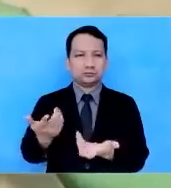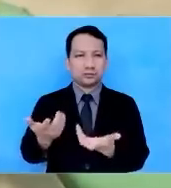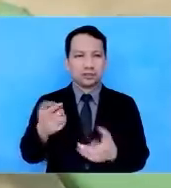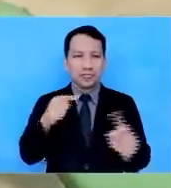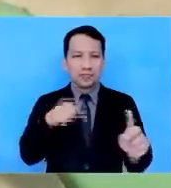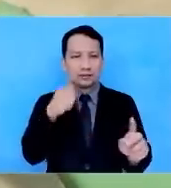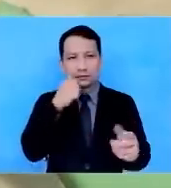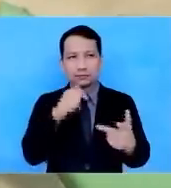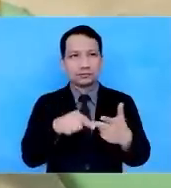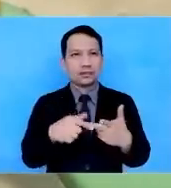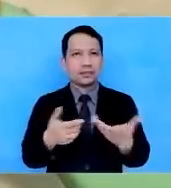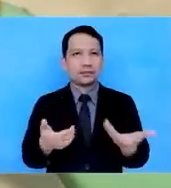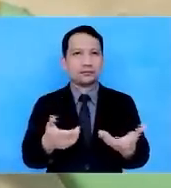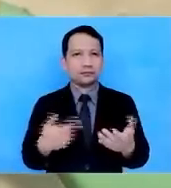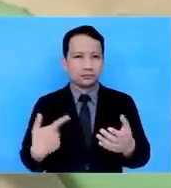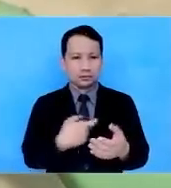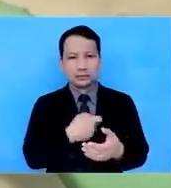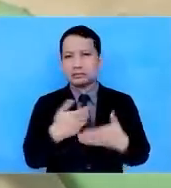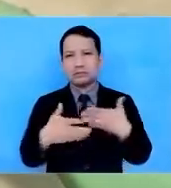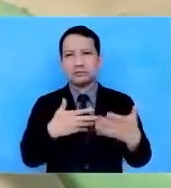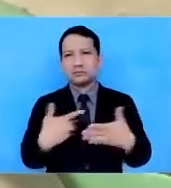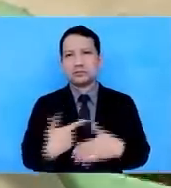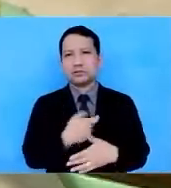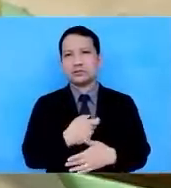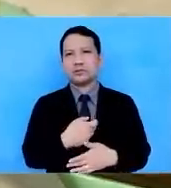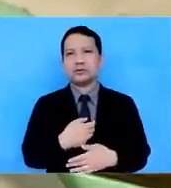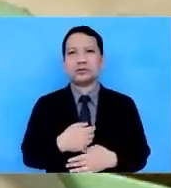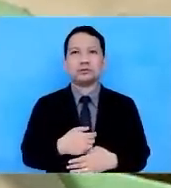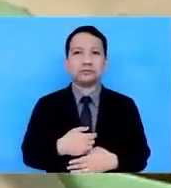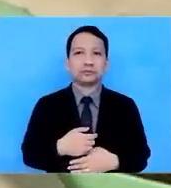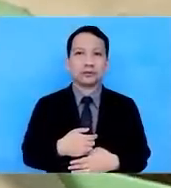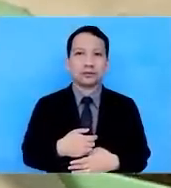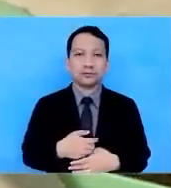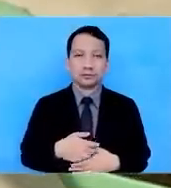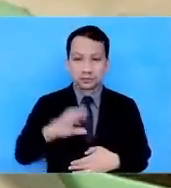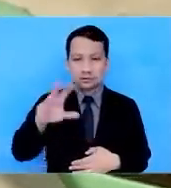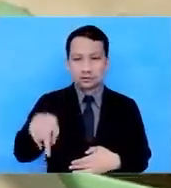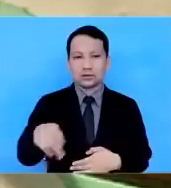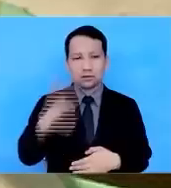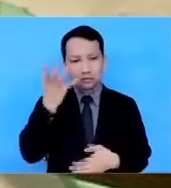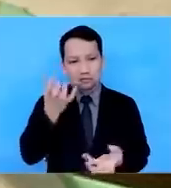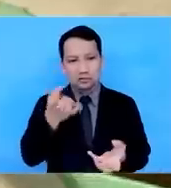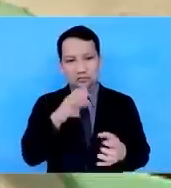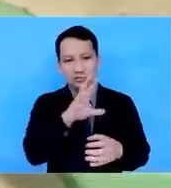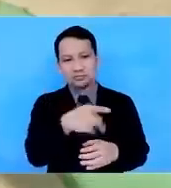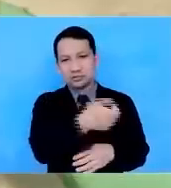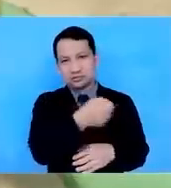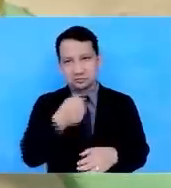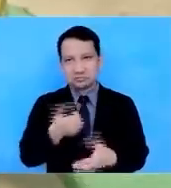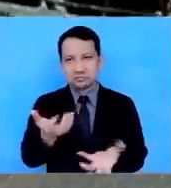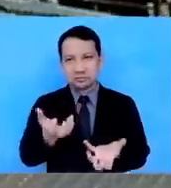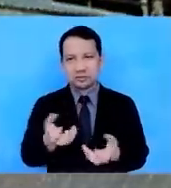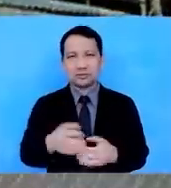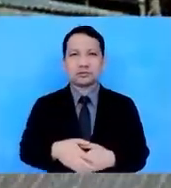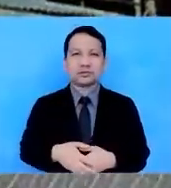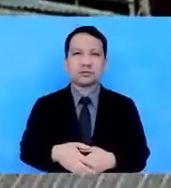hindi naman po namin siya nasaktan. Talaga yung cellphone lang po talaga yung pakay po